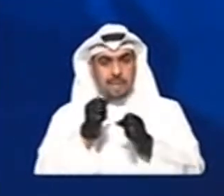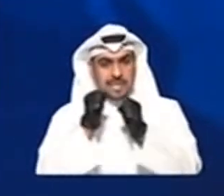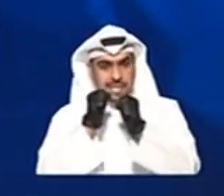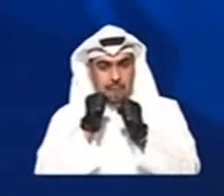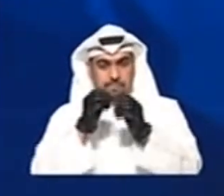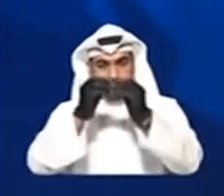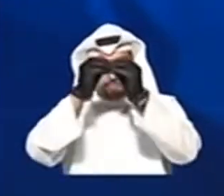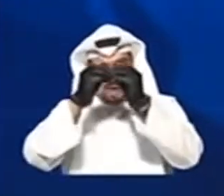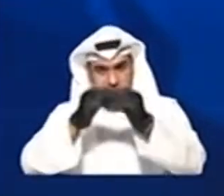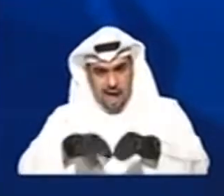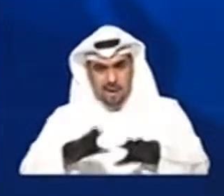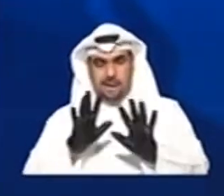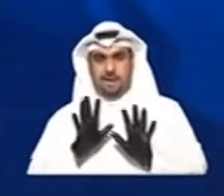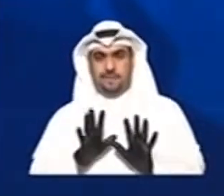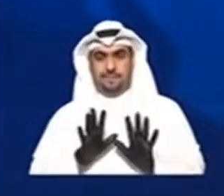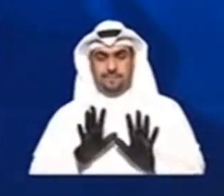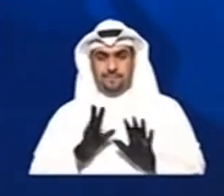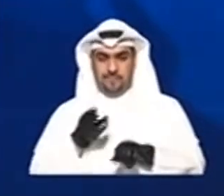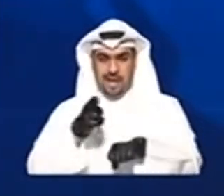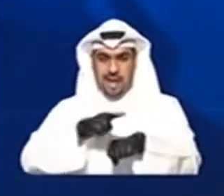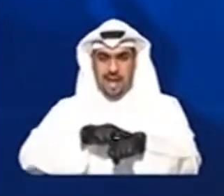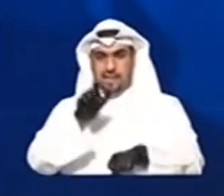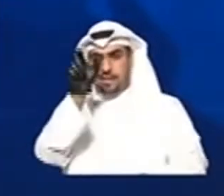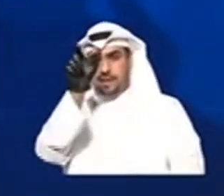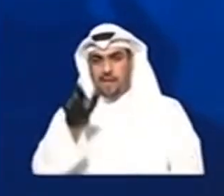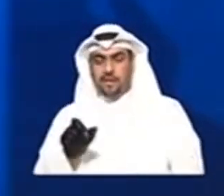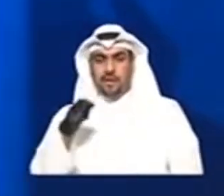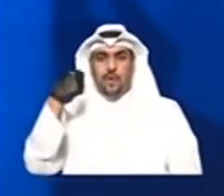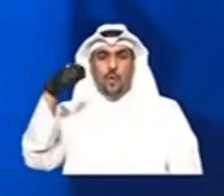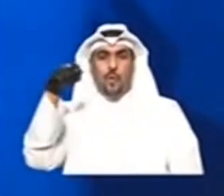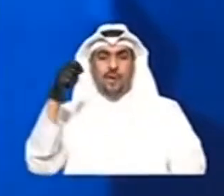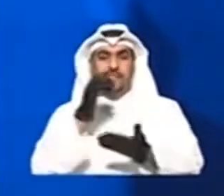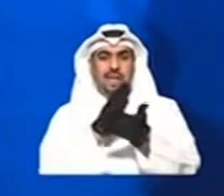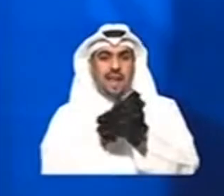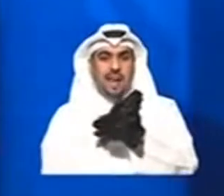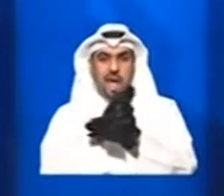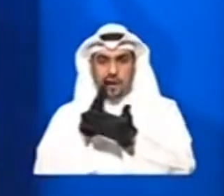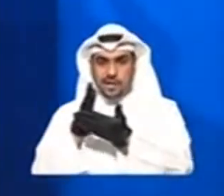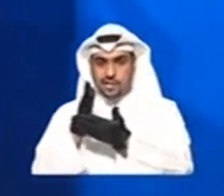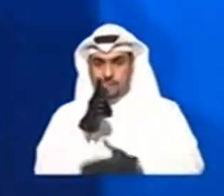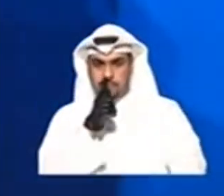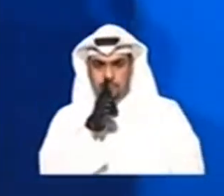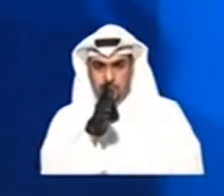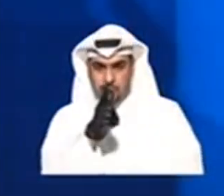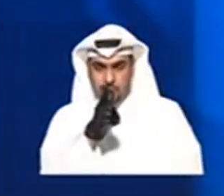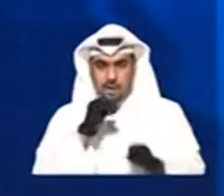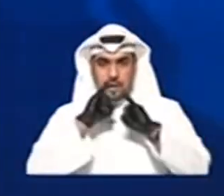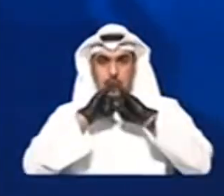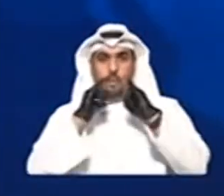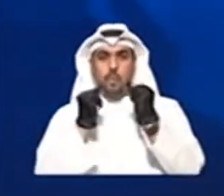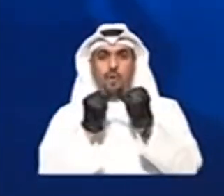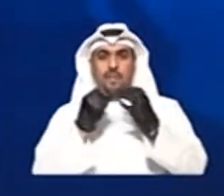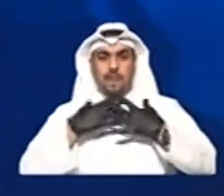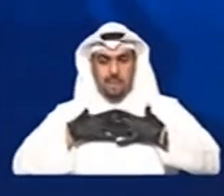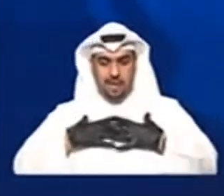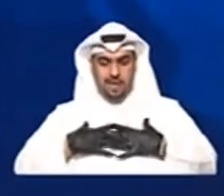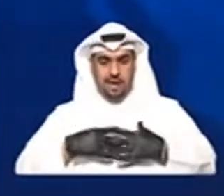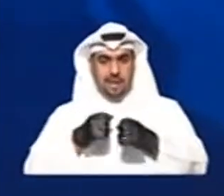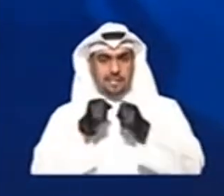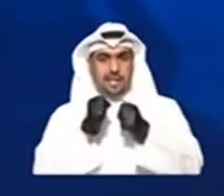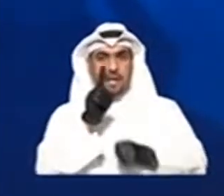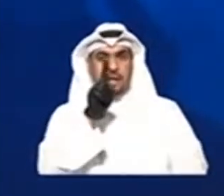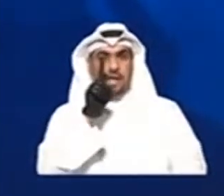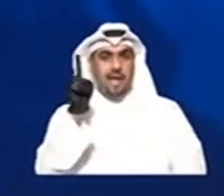وأشاد ممثل سمو أمير البلاد وزير الخارجية بالدور المحوري التي تلعبه منظمة الصحة العالمية في الحد من